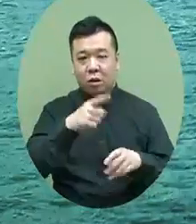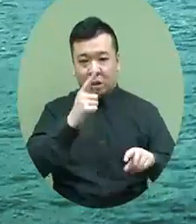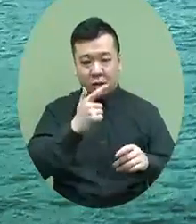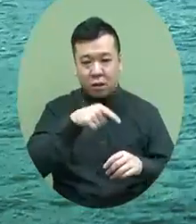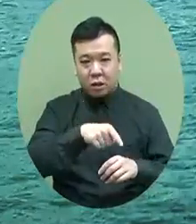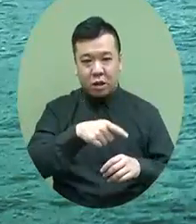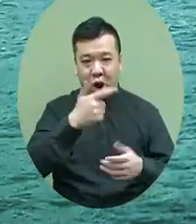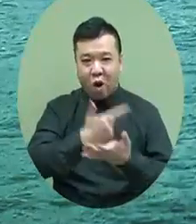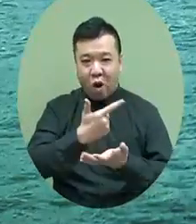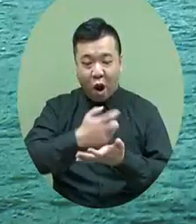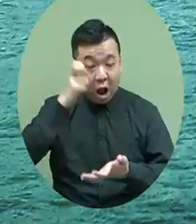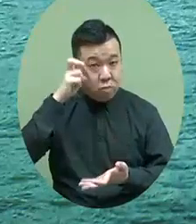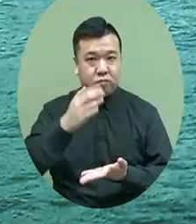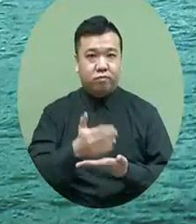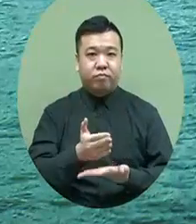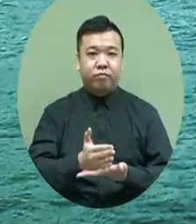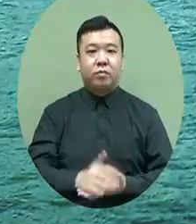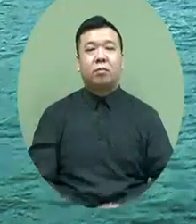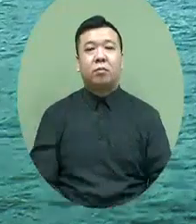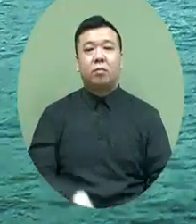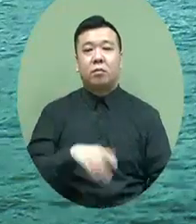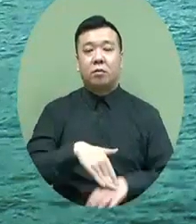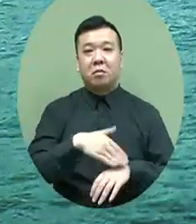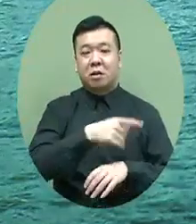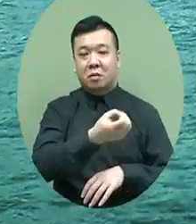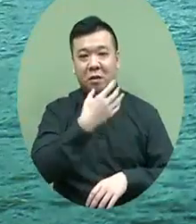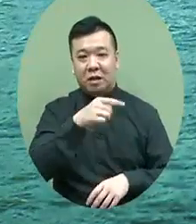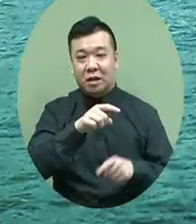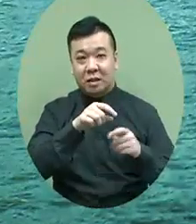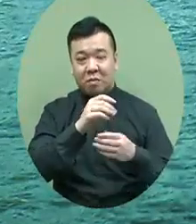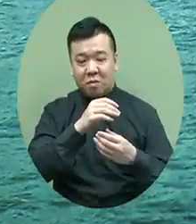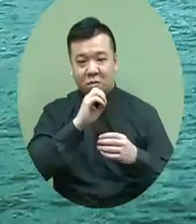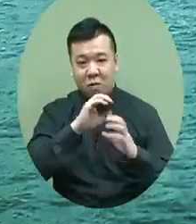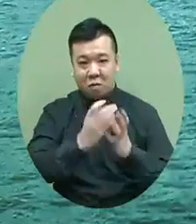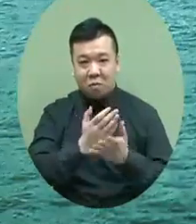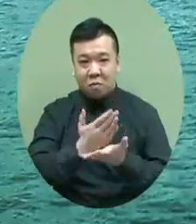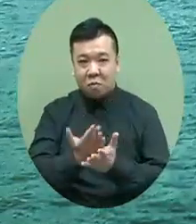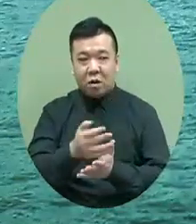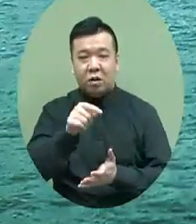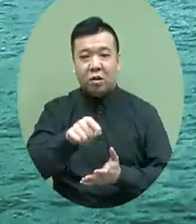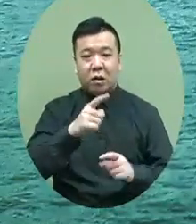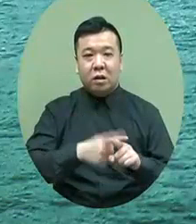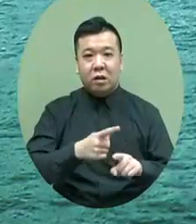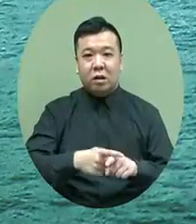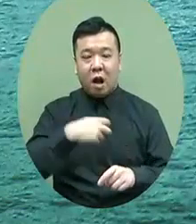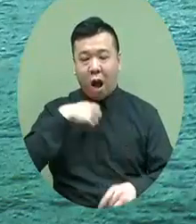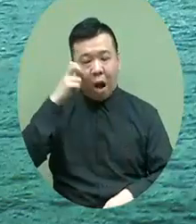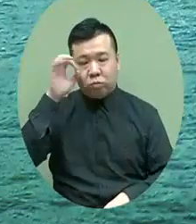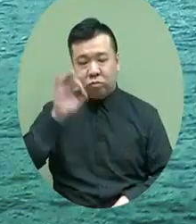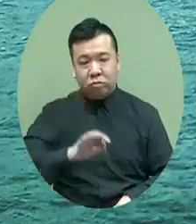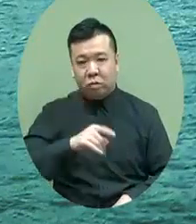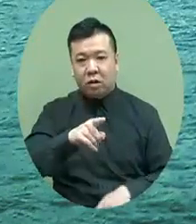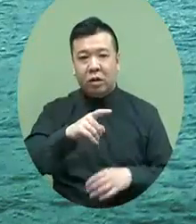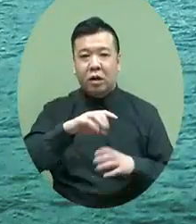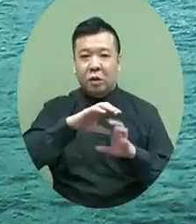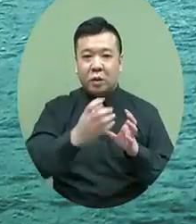時候咧講咧，呢個唔係一個重要嘅考慮。至於你個問題嗰部分咧，就基本上我諗都